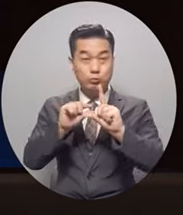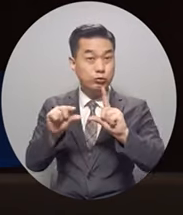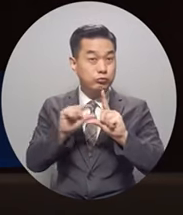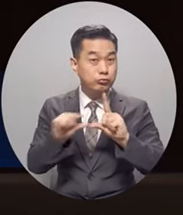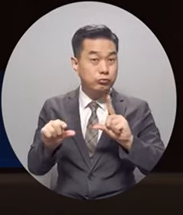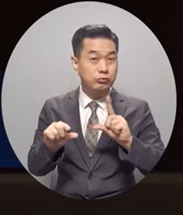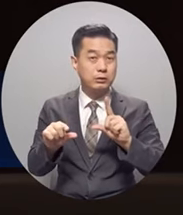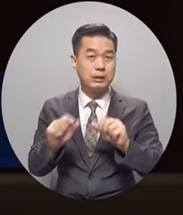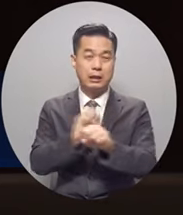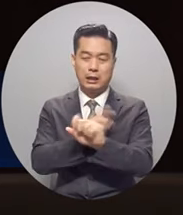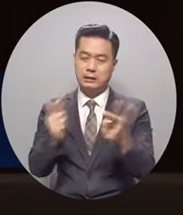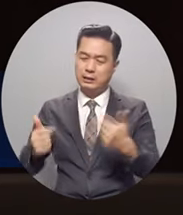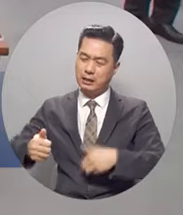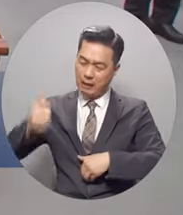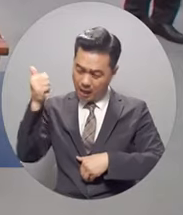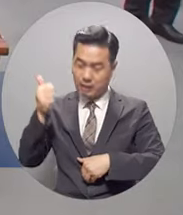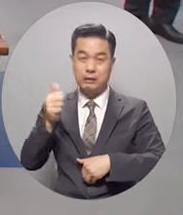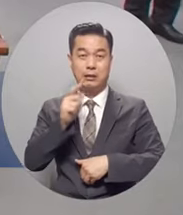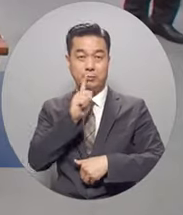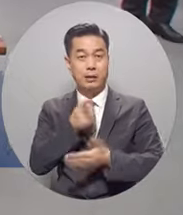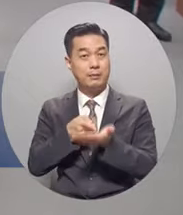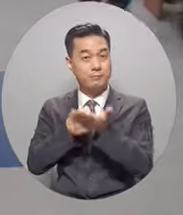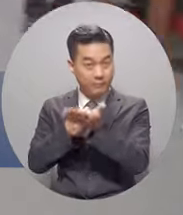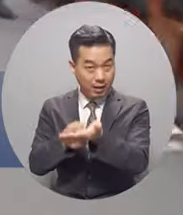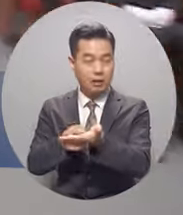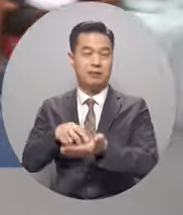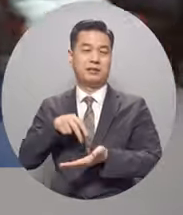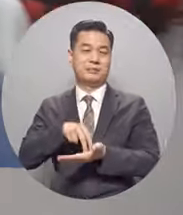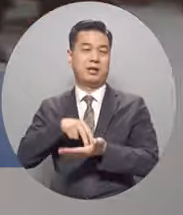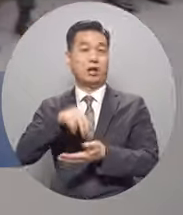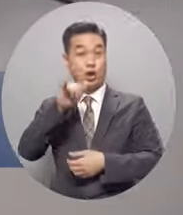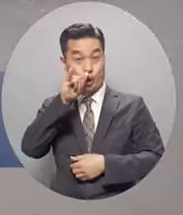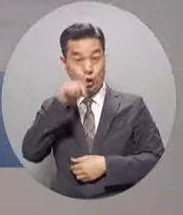많은 사람을선택하지않는게낫다는입장이었습니다 ."